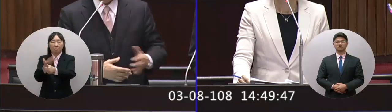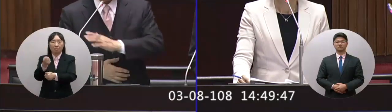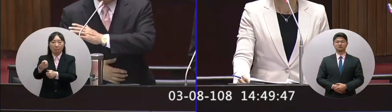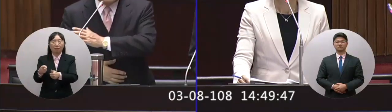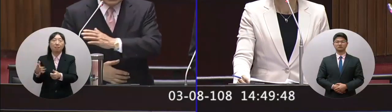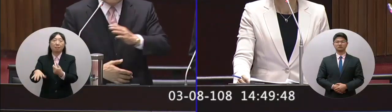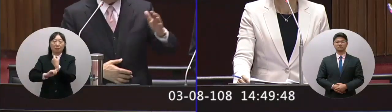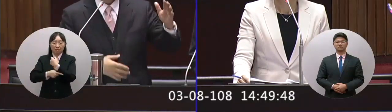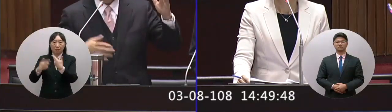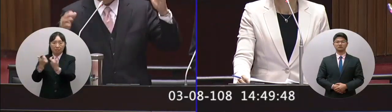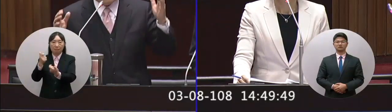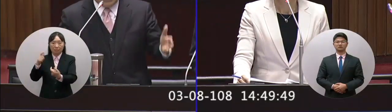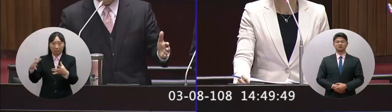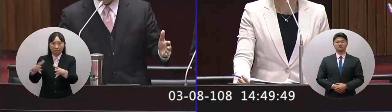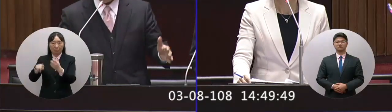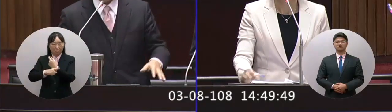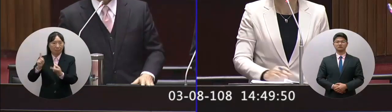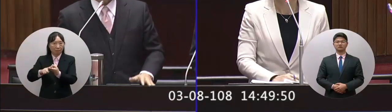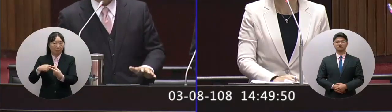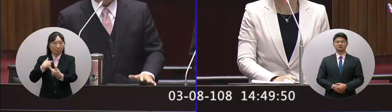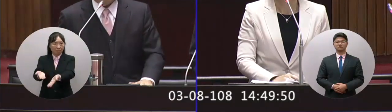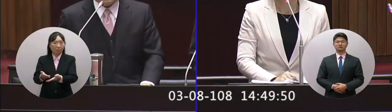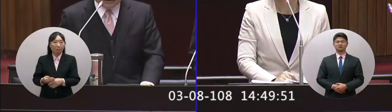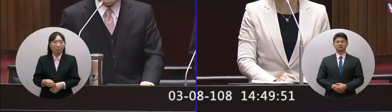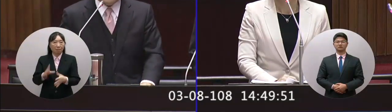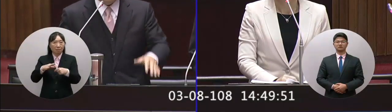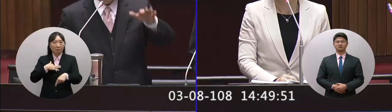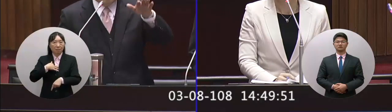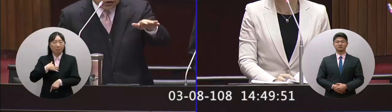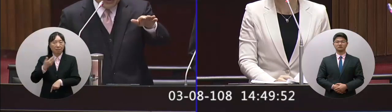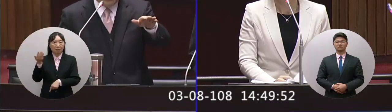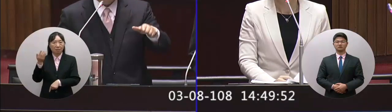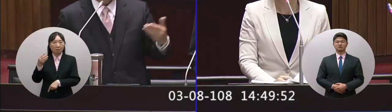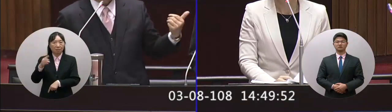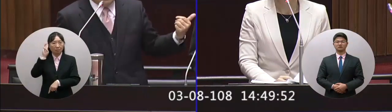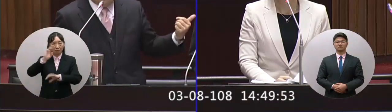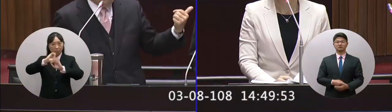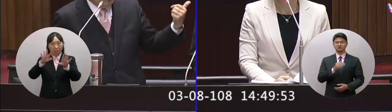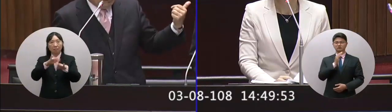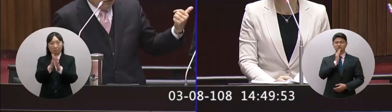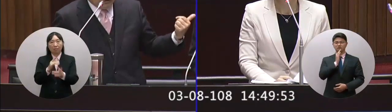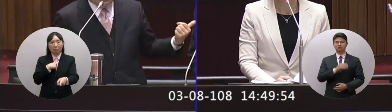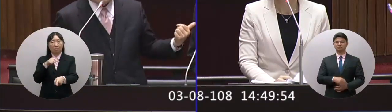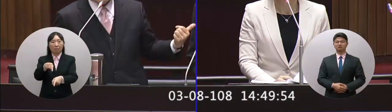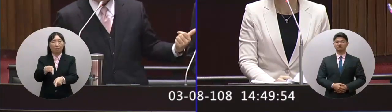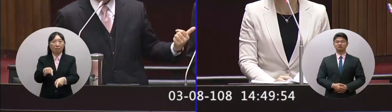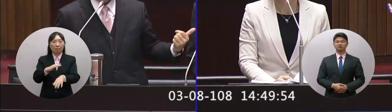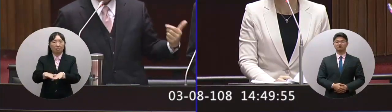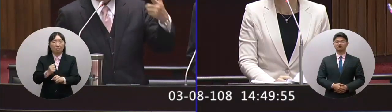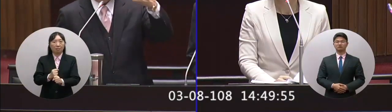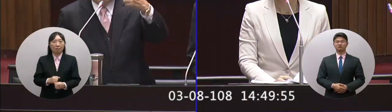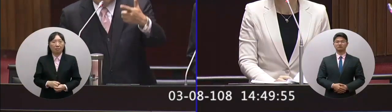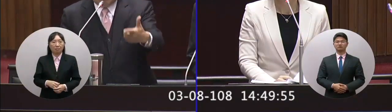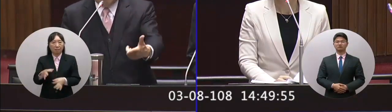合法，所以这个态度已经经过我宣示明确。那经